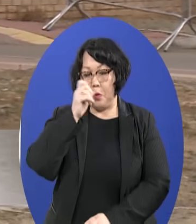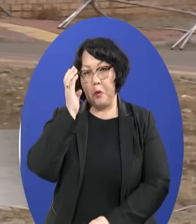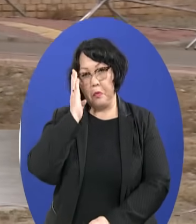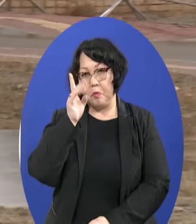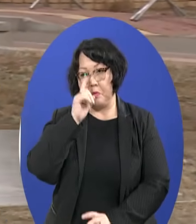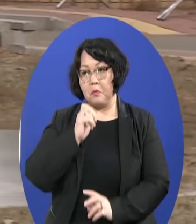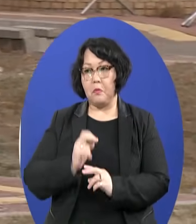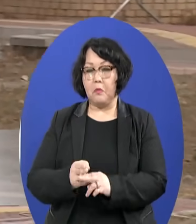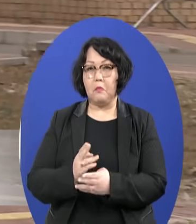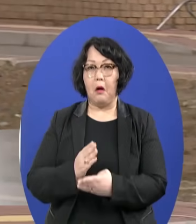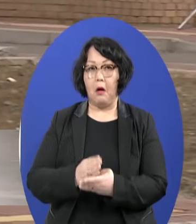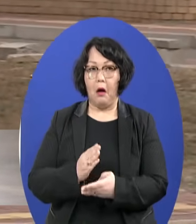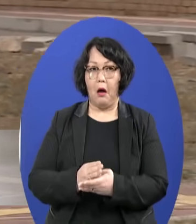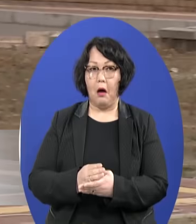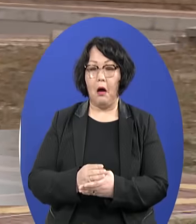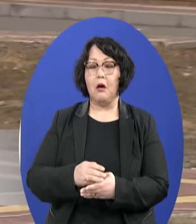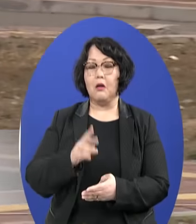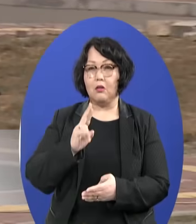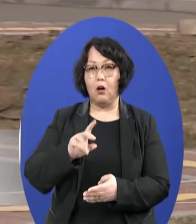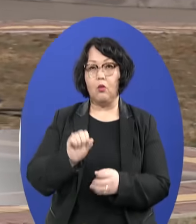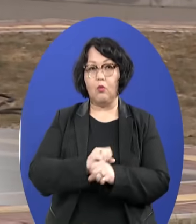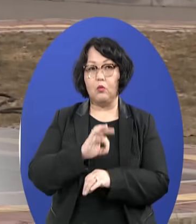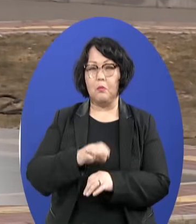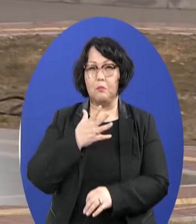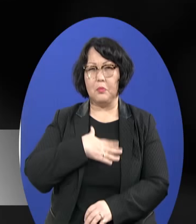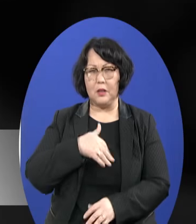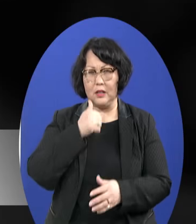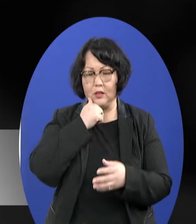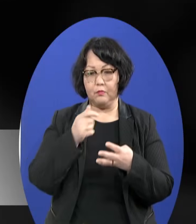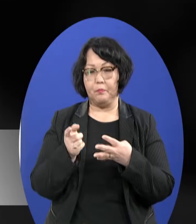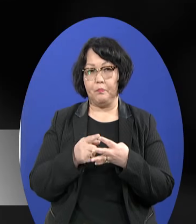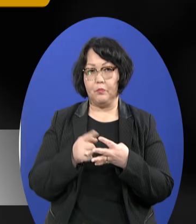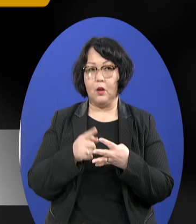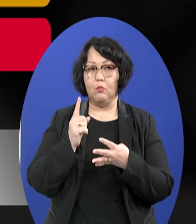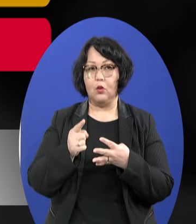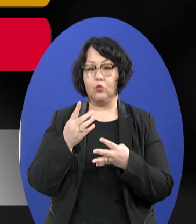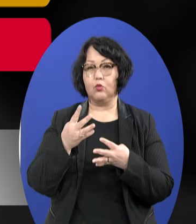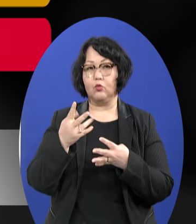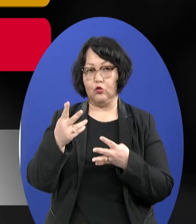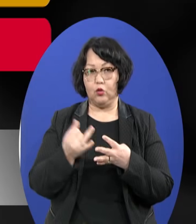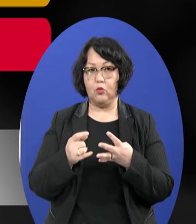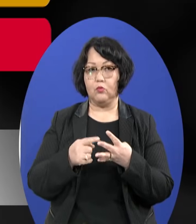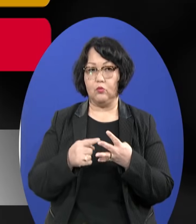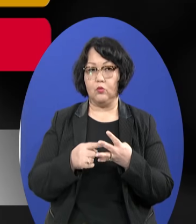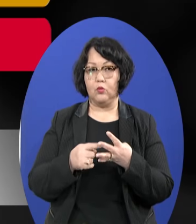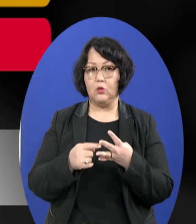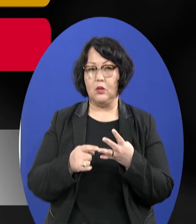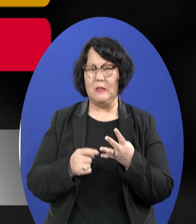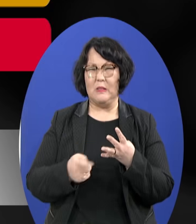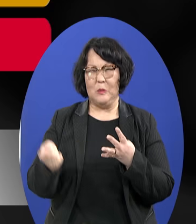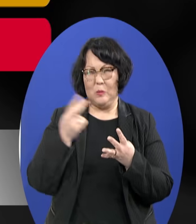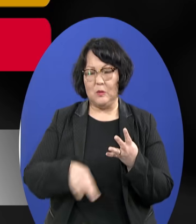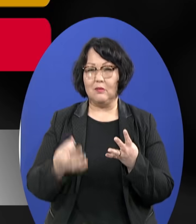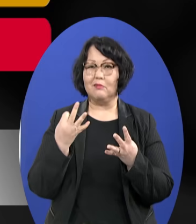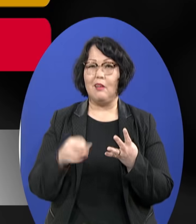За батлагдсан тохиолдлуудаас биеийн байдал нь хүнд өвтөр 1447, хүнд 343, маш хүнд 80 хүн байна.